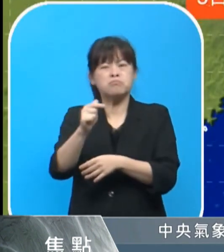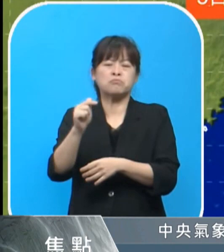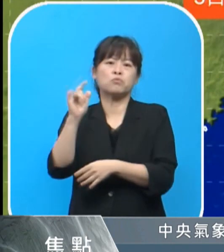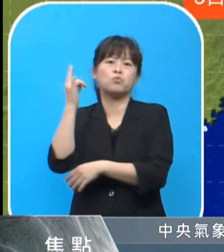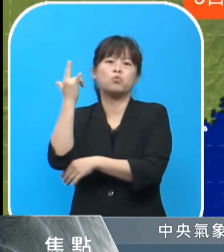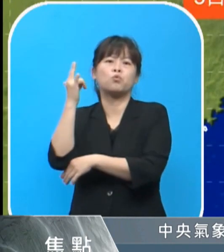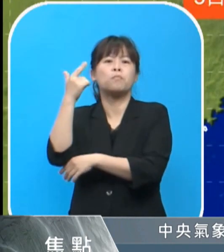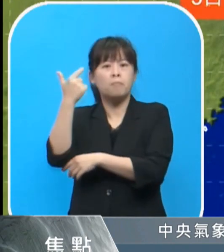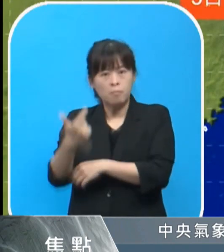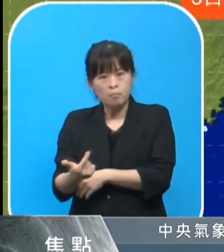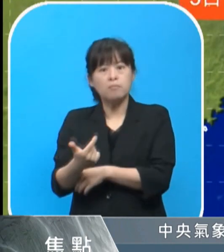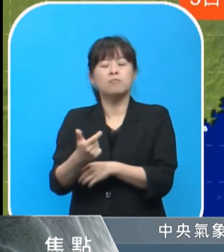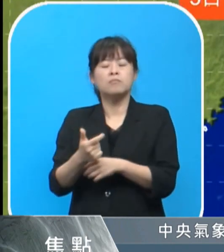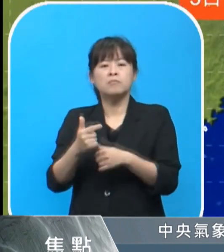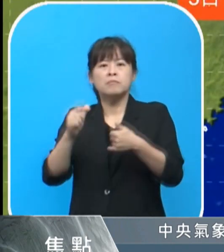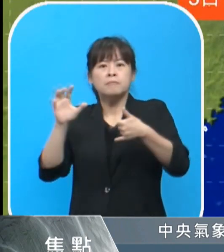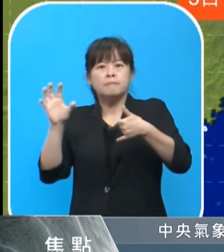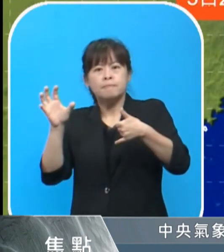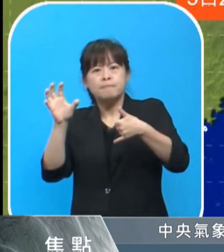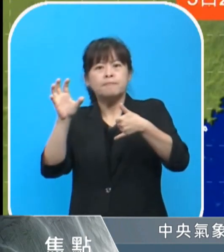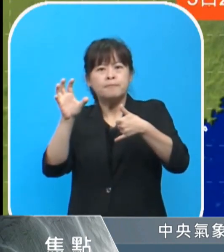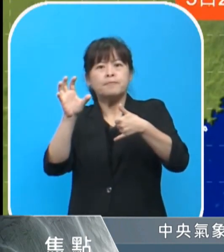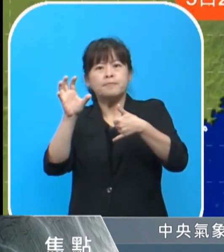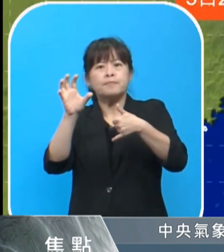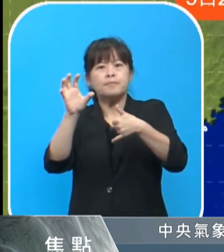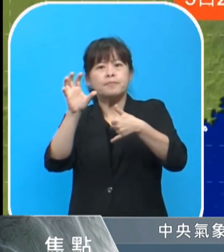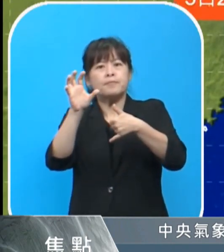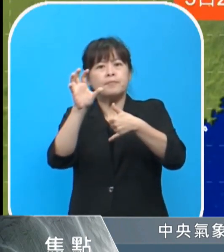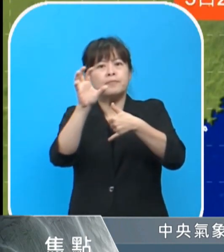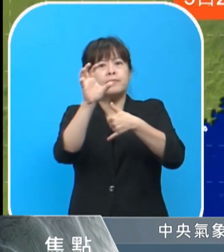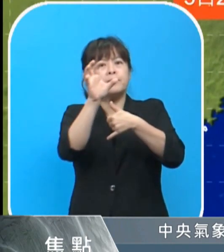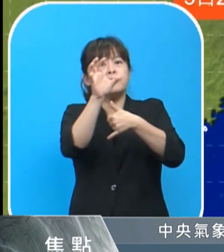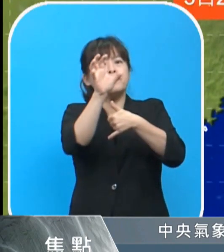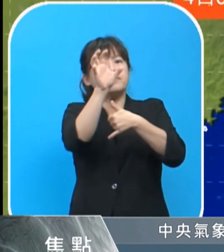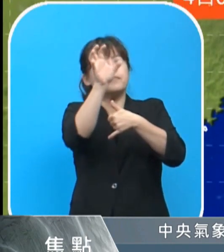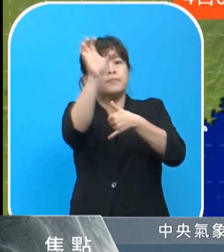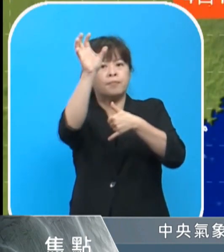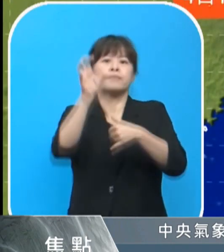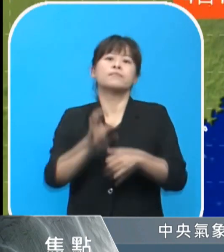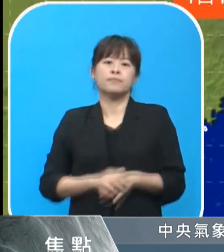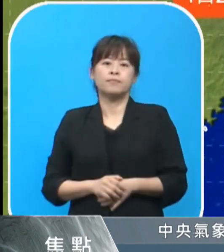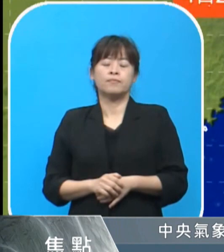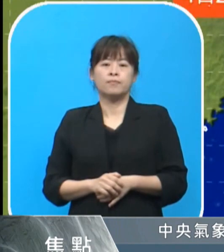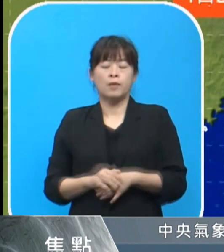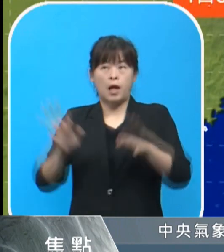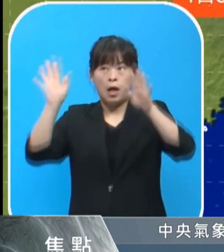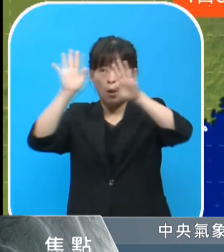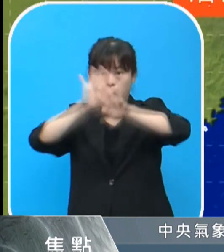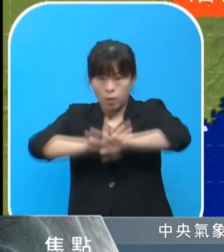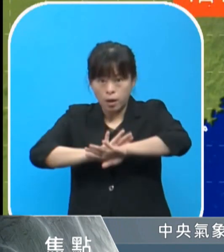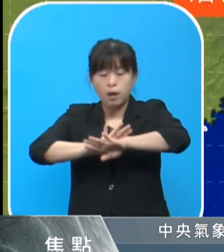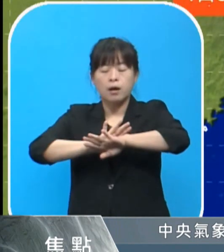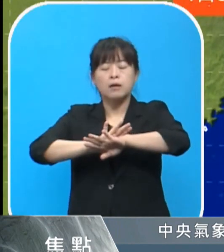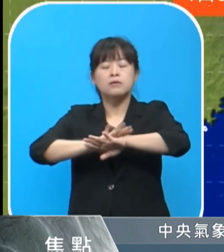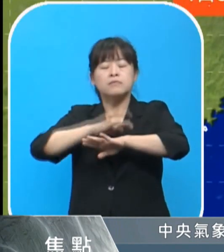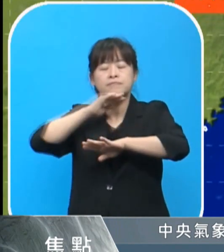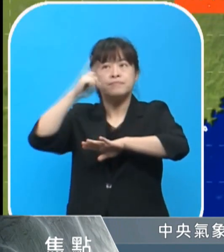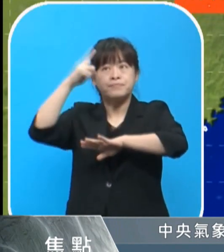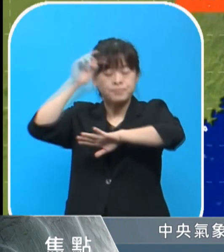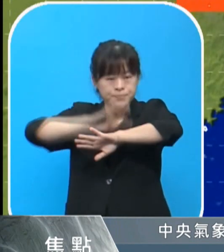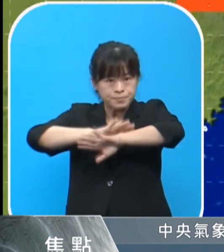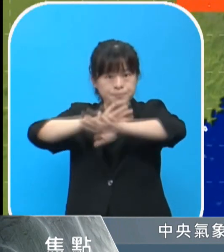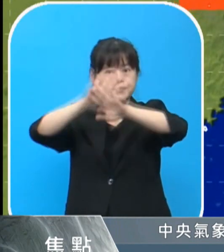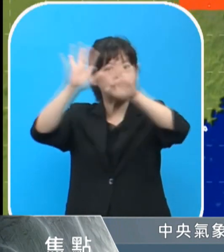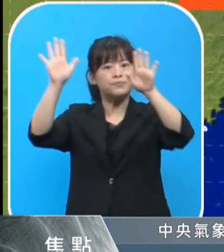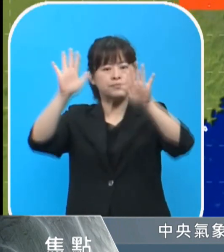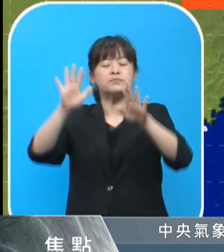缓慢的，那将缓慢的朝我们的东北方的近海上来前进。那深夜到凌晨这一段